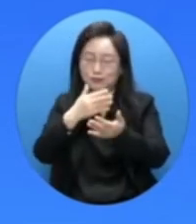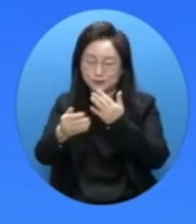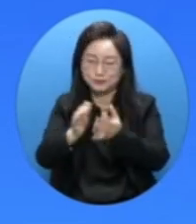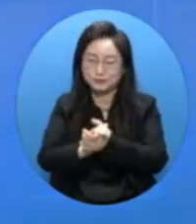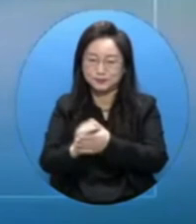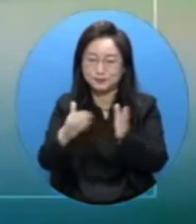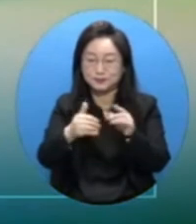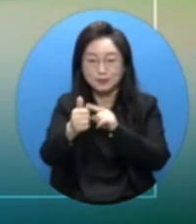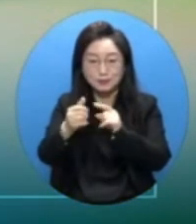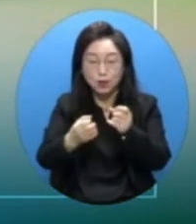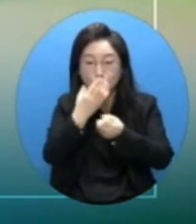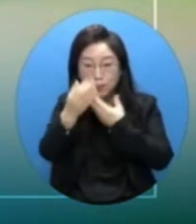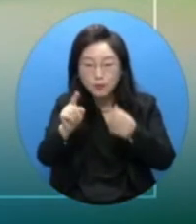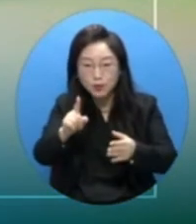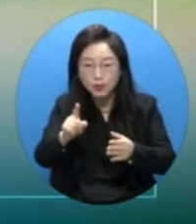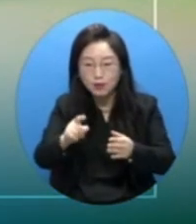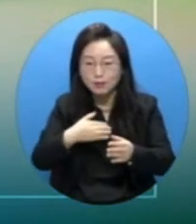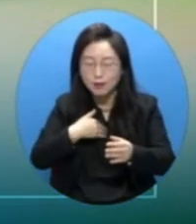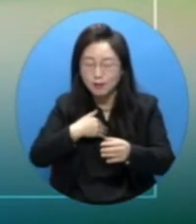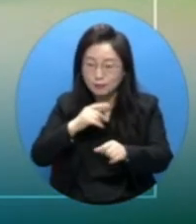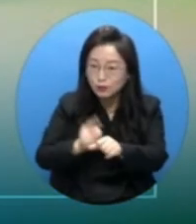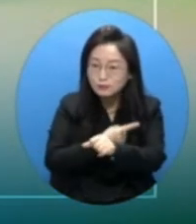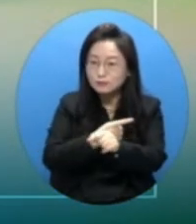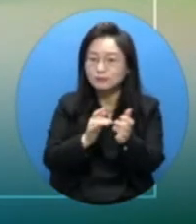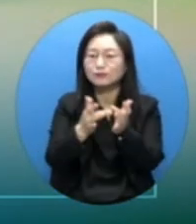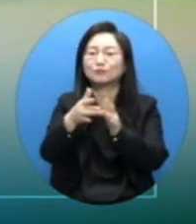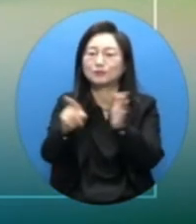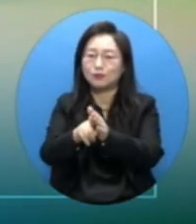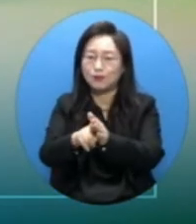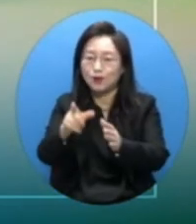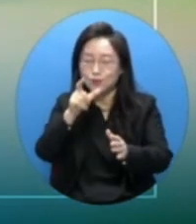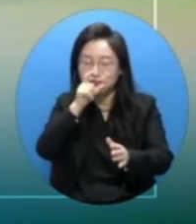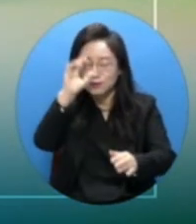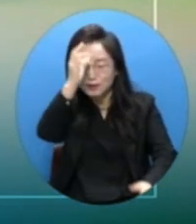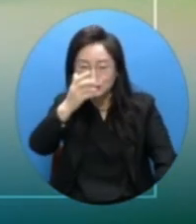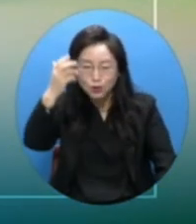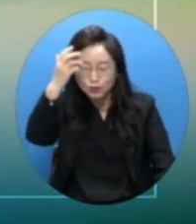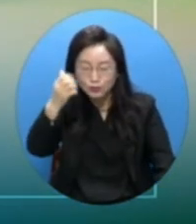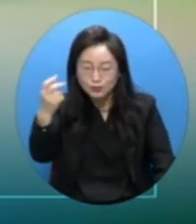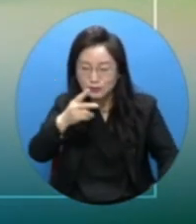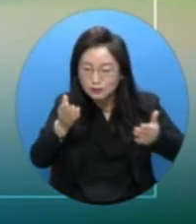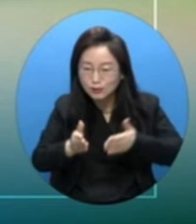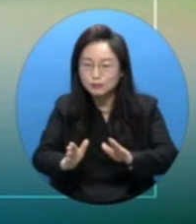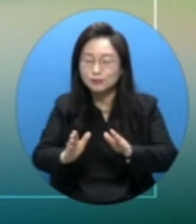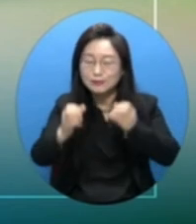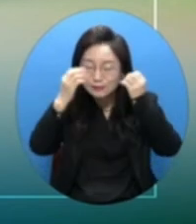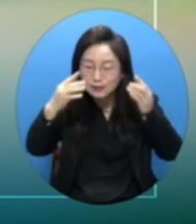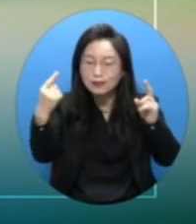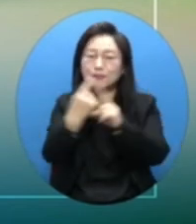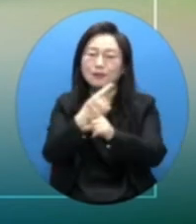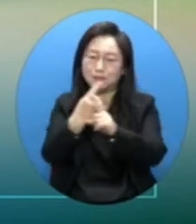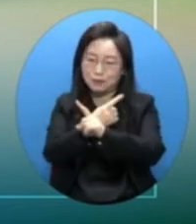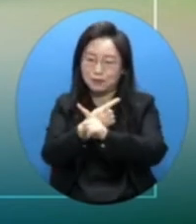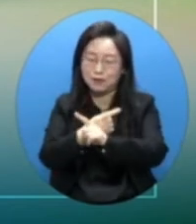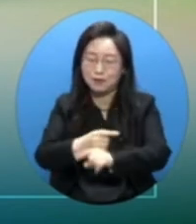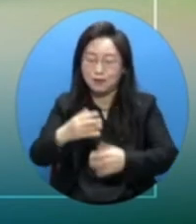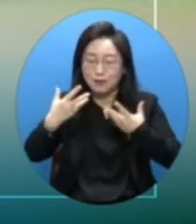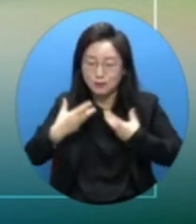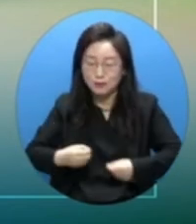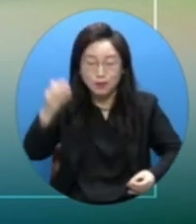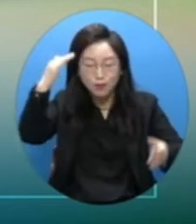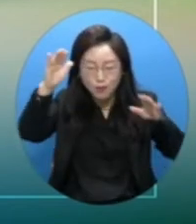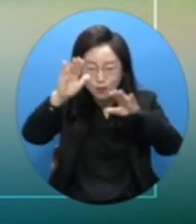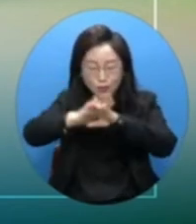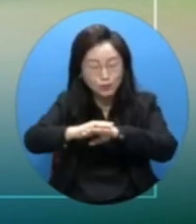오늘 순간 난 그리스도인이 되어 있었습니다 물과 성령으로 거듭난 세 사람이 되었습니다 절망과 원망과 어둠은